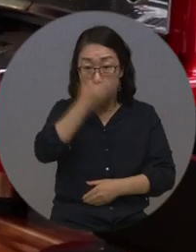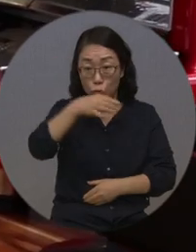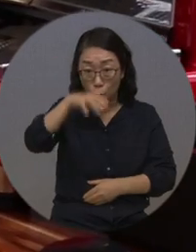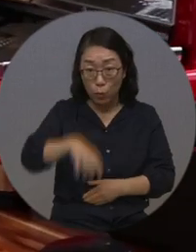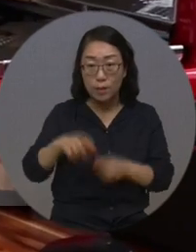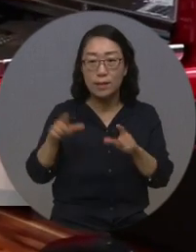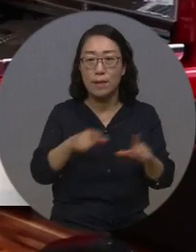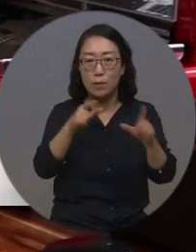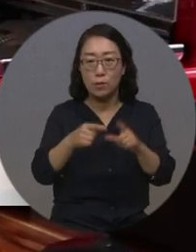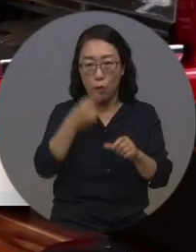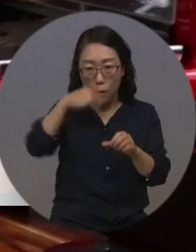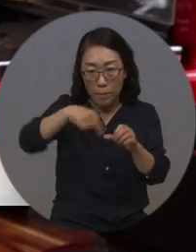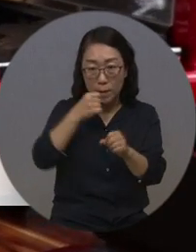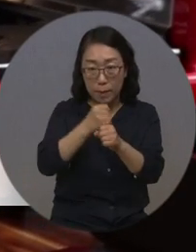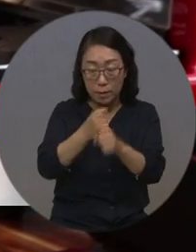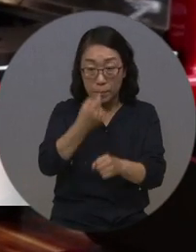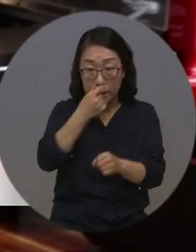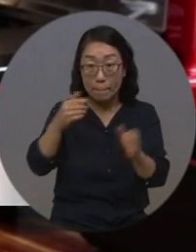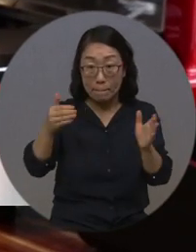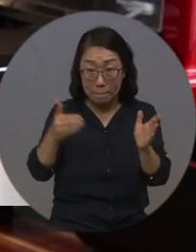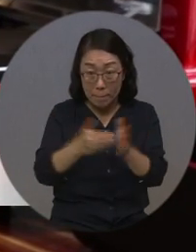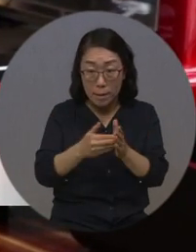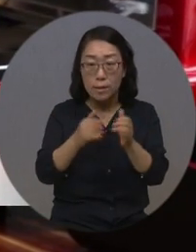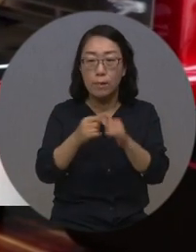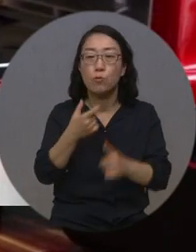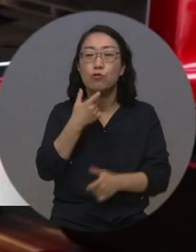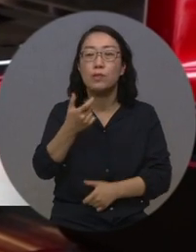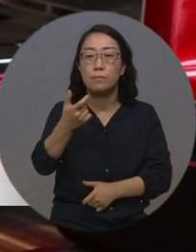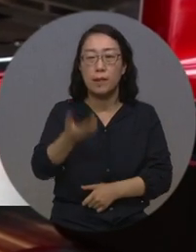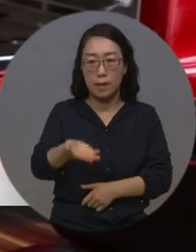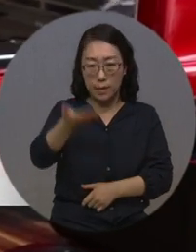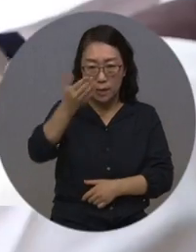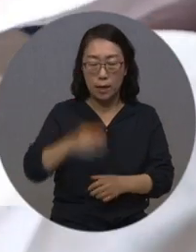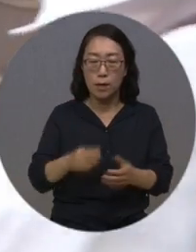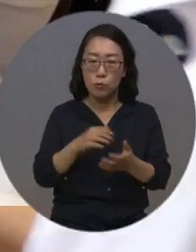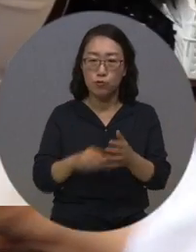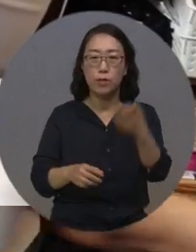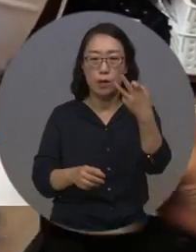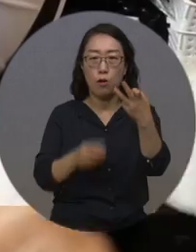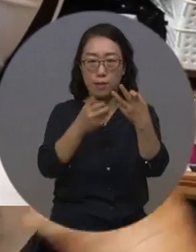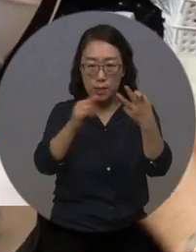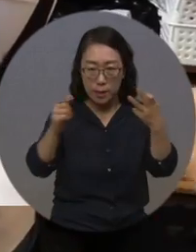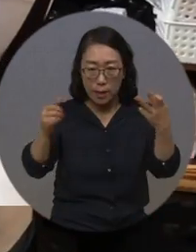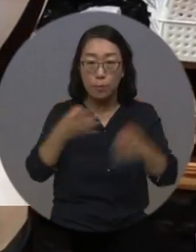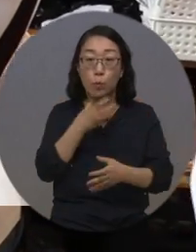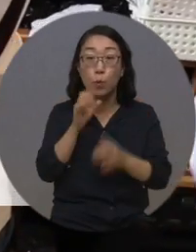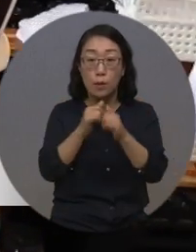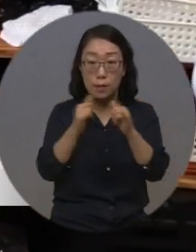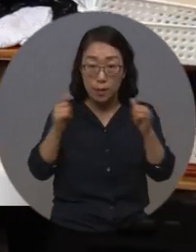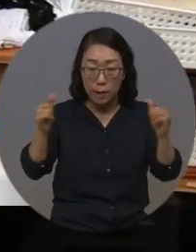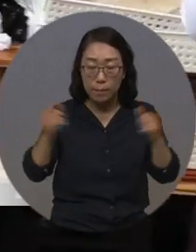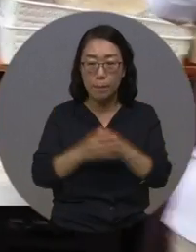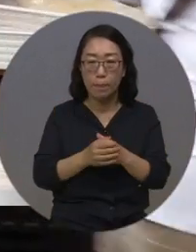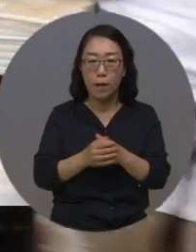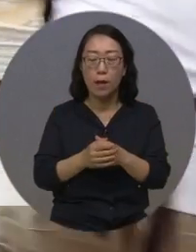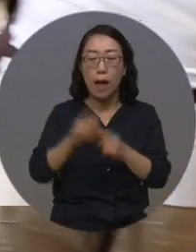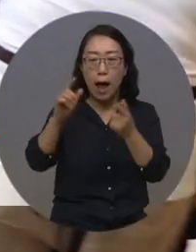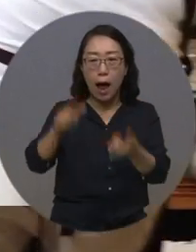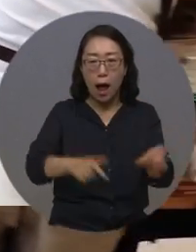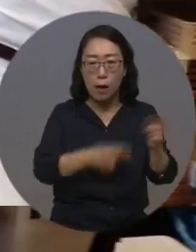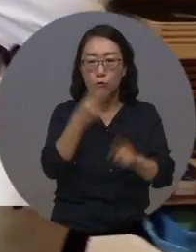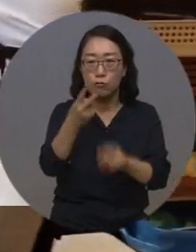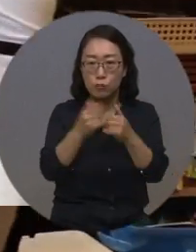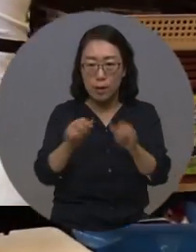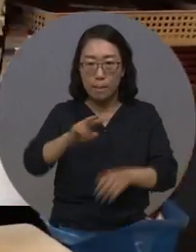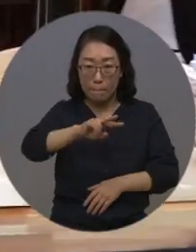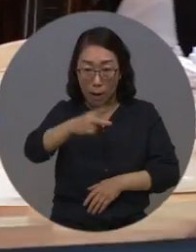바리스타 교육을 받은 만 60세 이상 된 13명의 어르신들이 일일 두 사람씩 교대